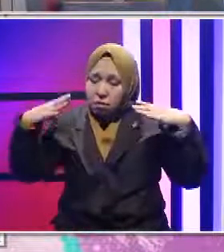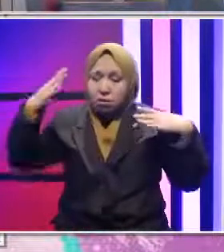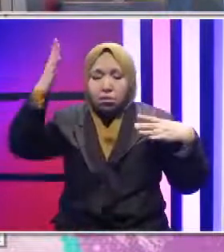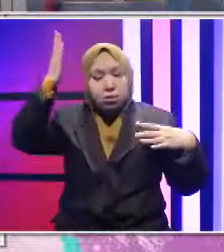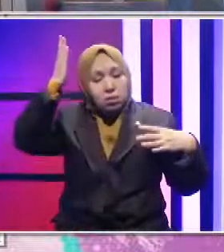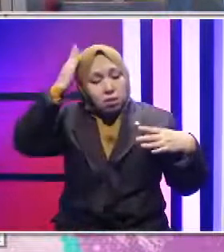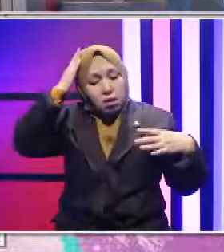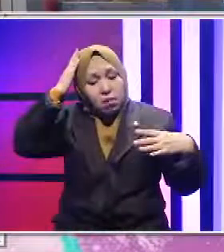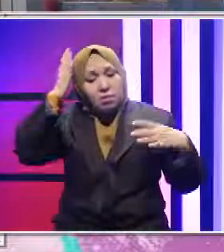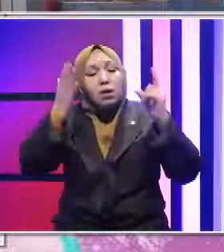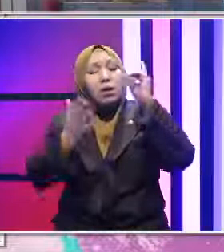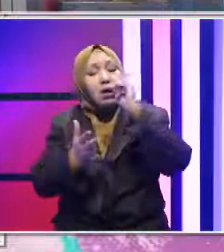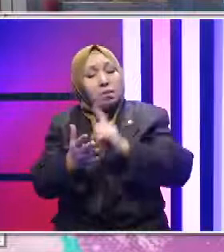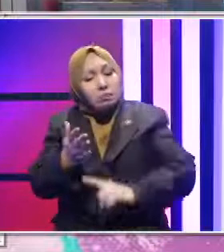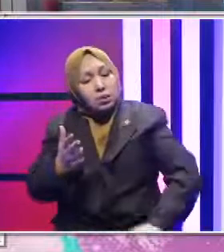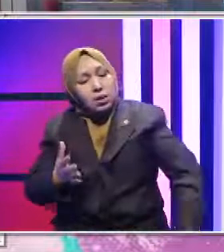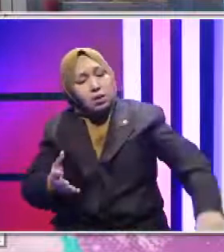يعلمون ما